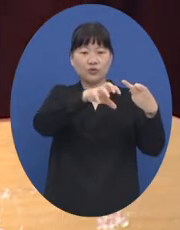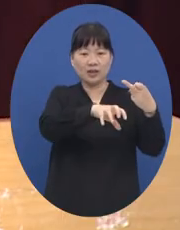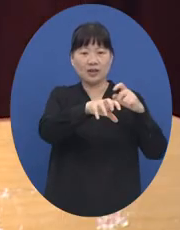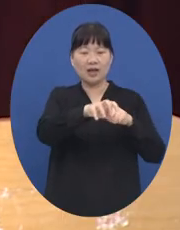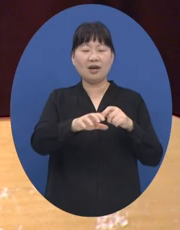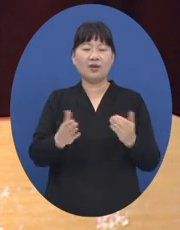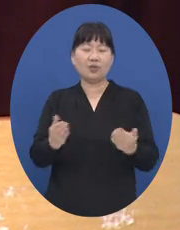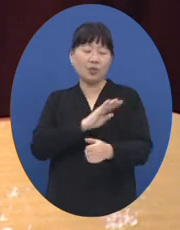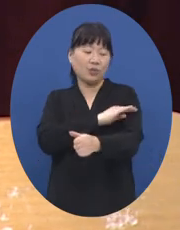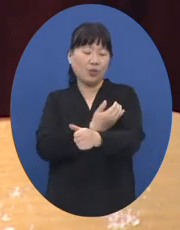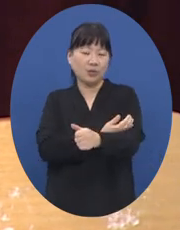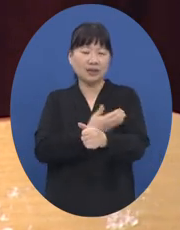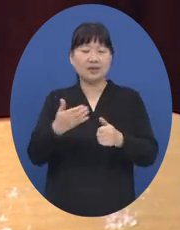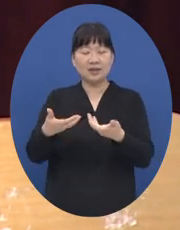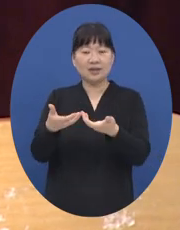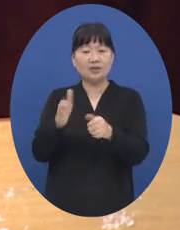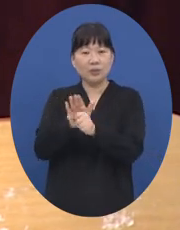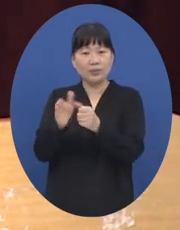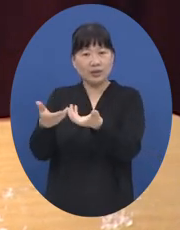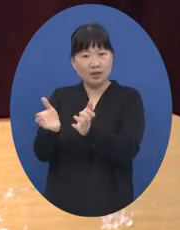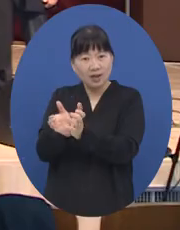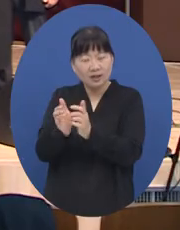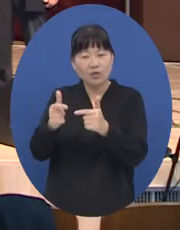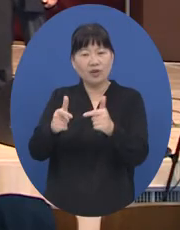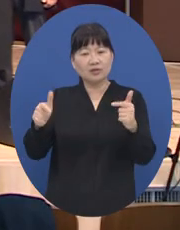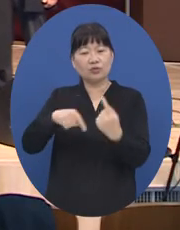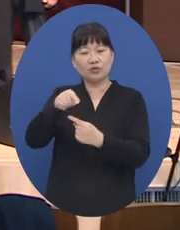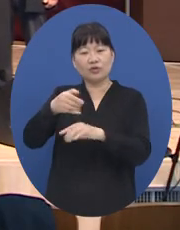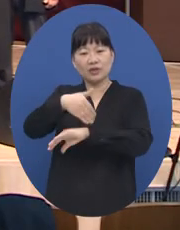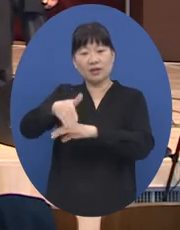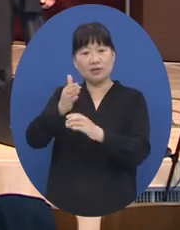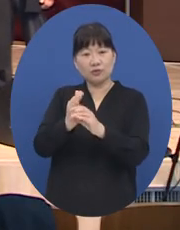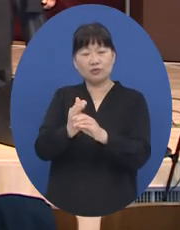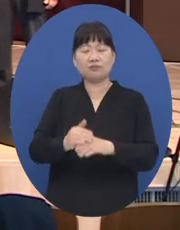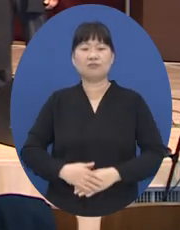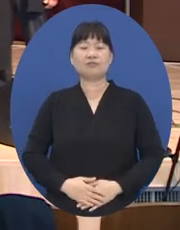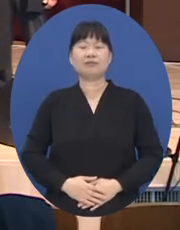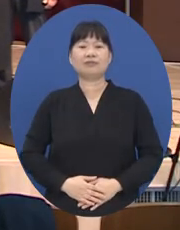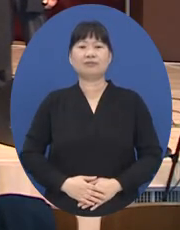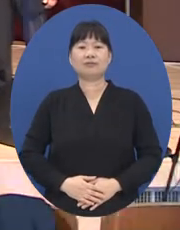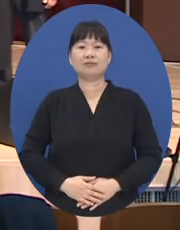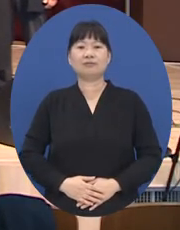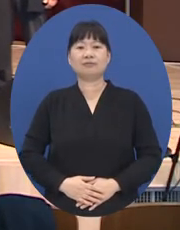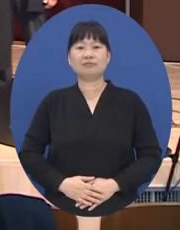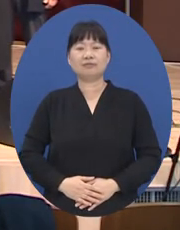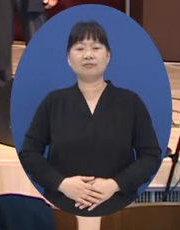노동권익 서포터즈를 확대 운영할 계획입니다. 경기줄TV 김태희입니다.